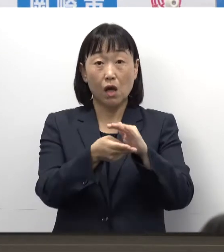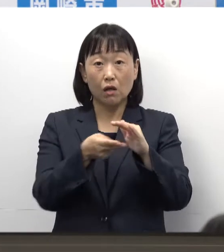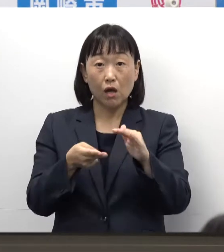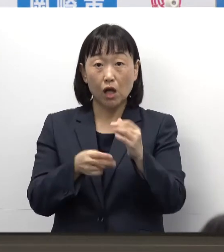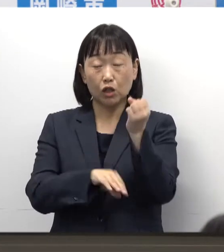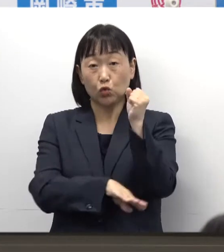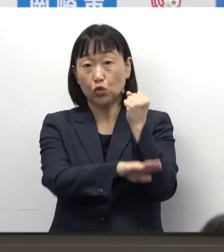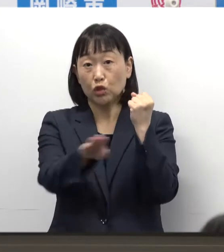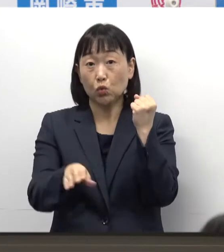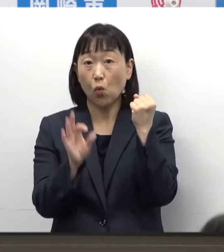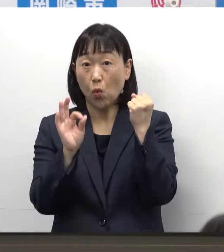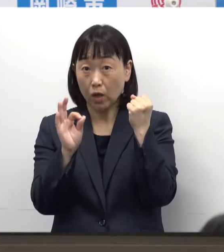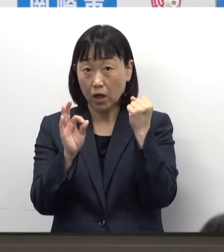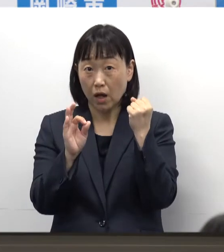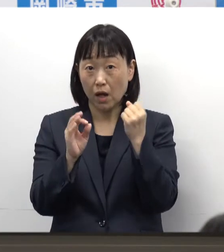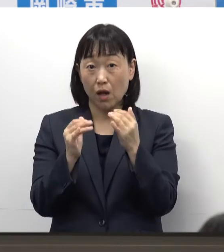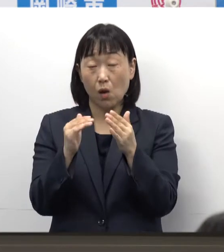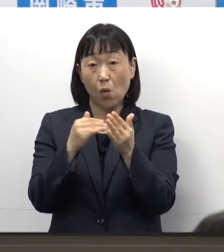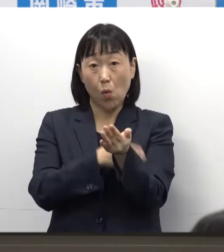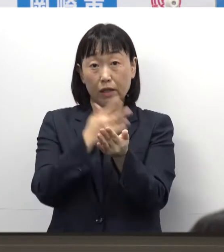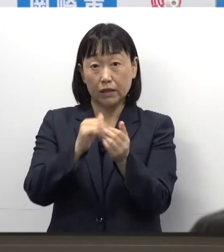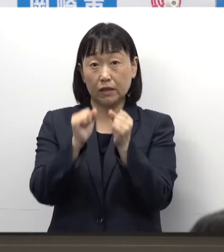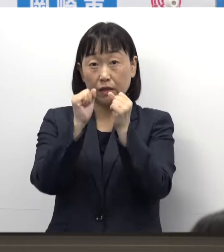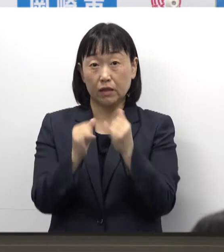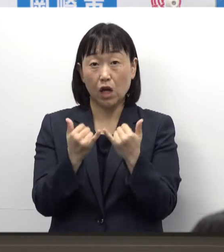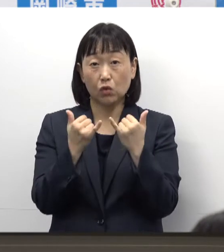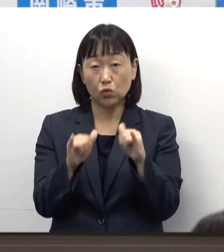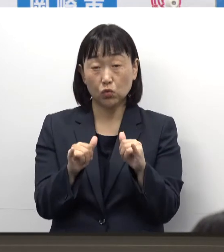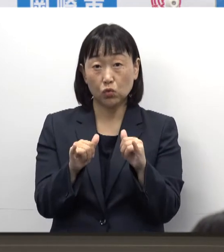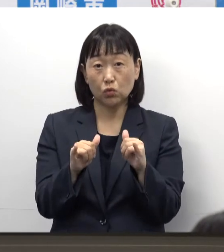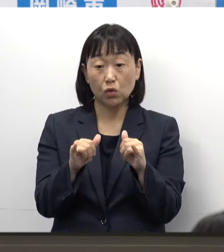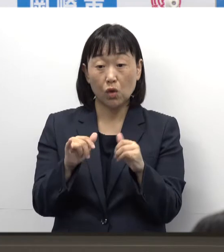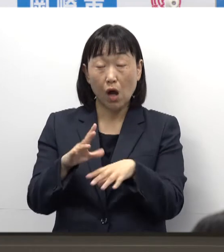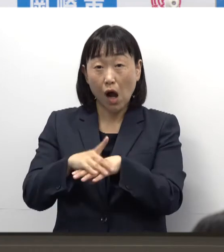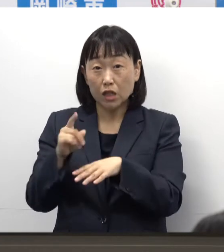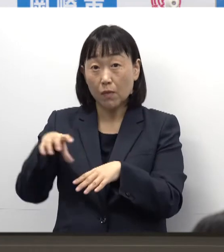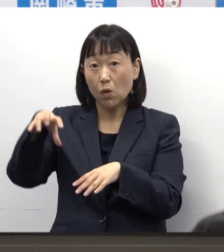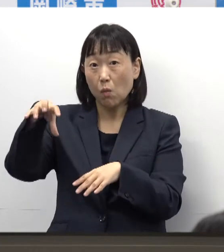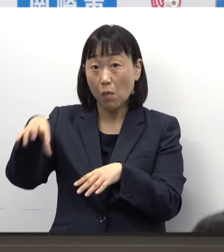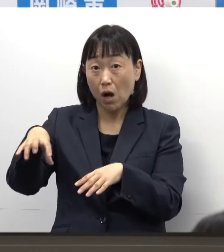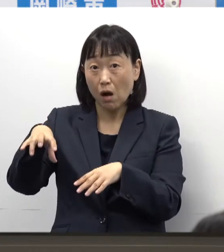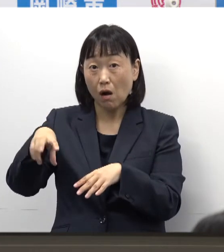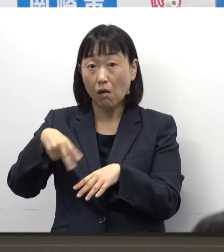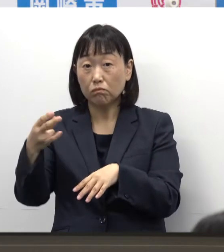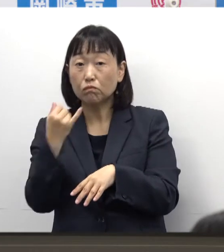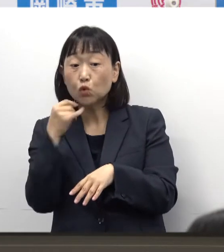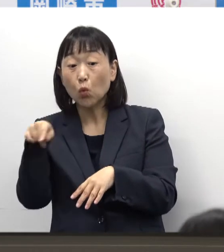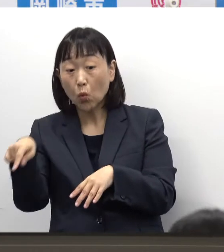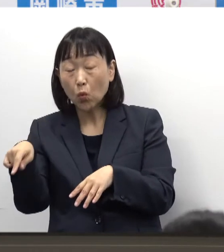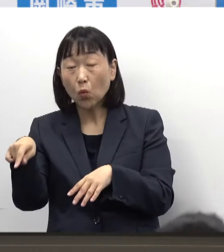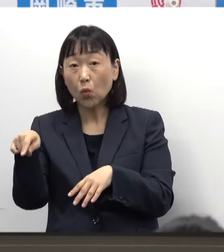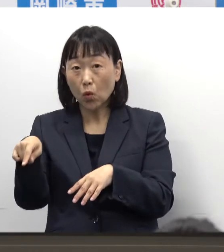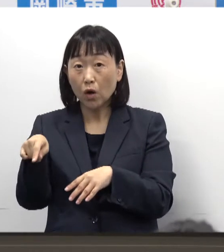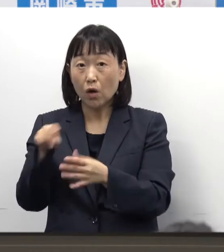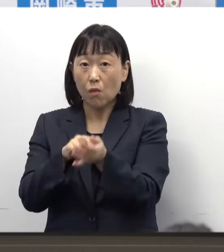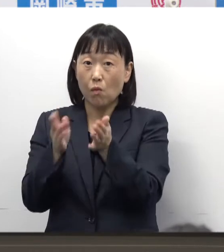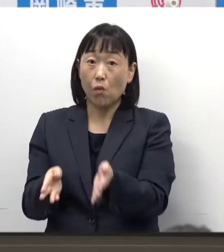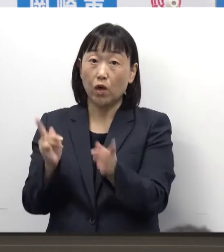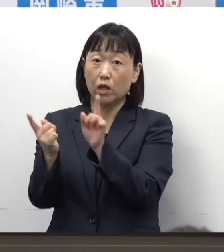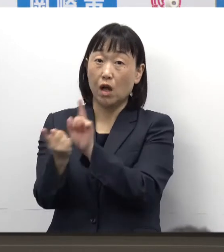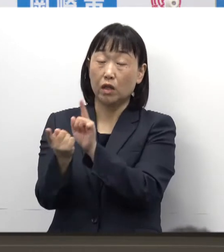た岡崎市在住患者の最初のペイン先として受け入れを行った市内の医療機関に